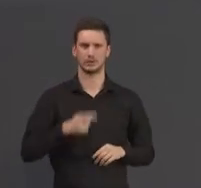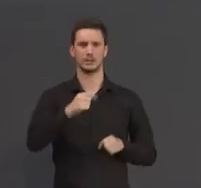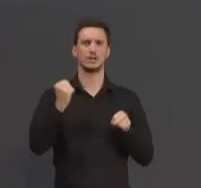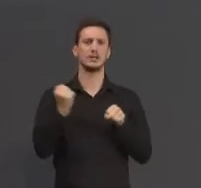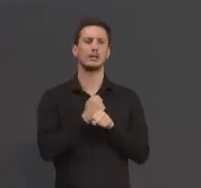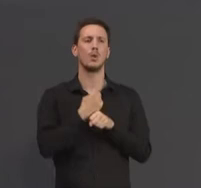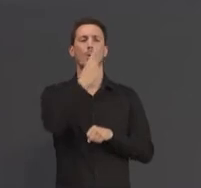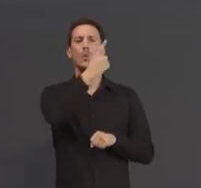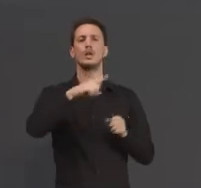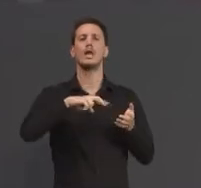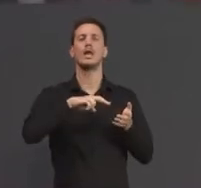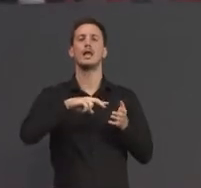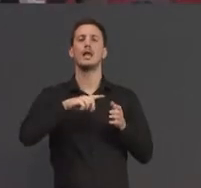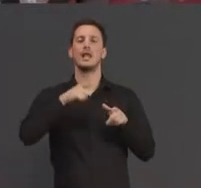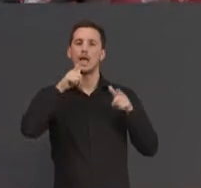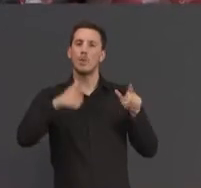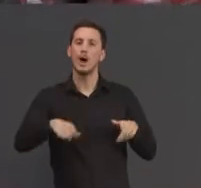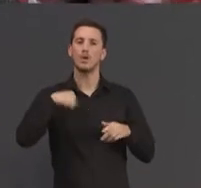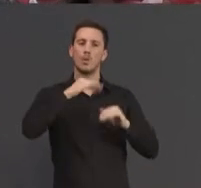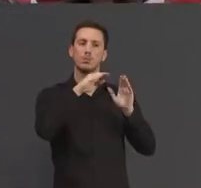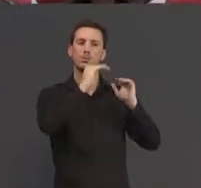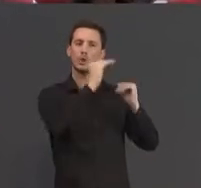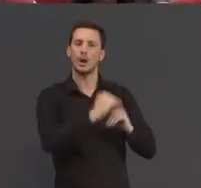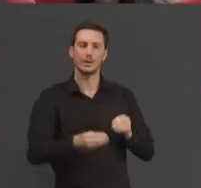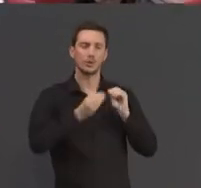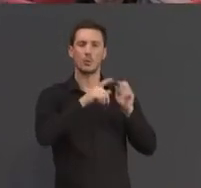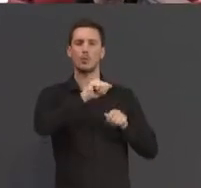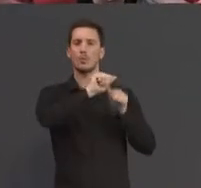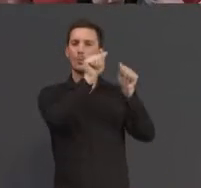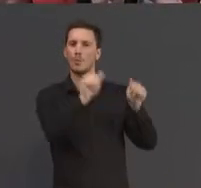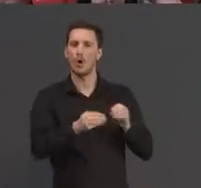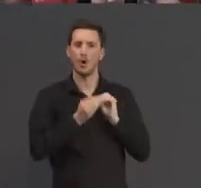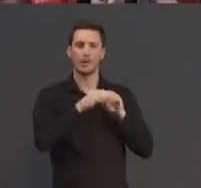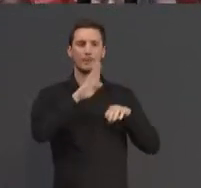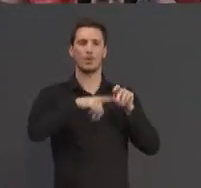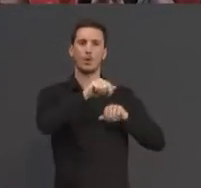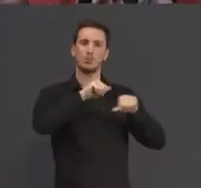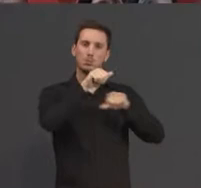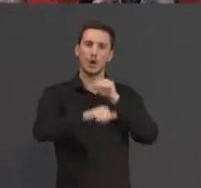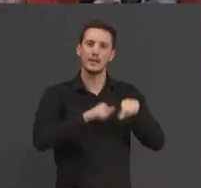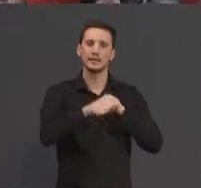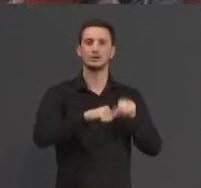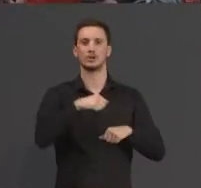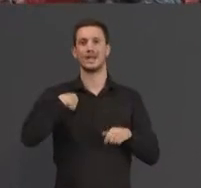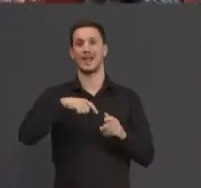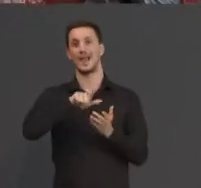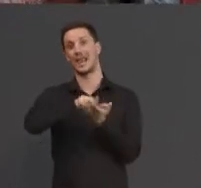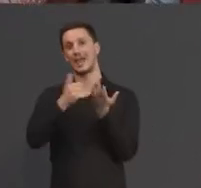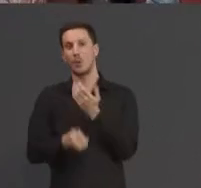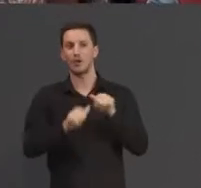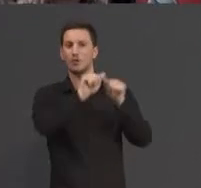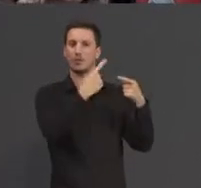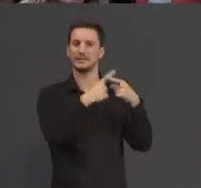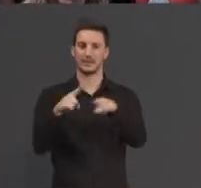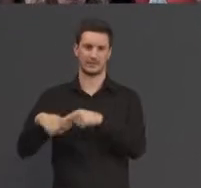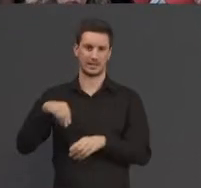llenguatge de programació per construir models computacionals que processen el llenguatge en diverses maneres.